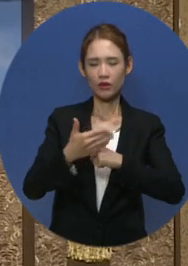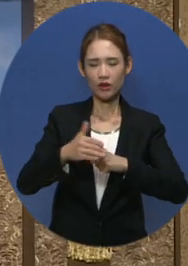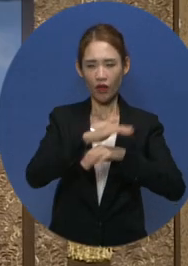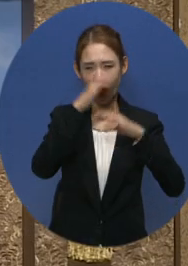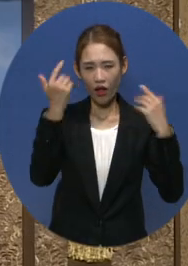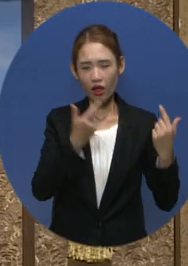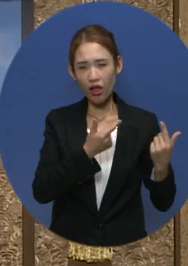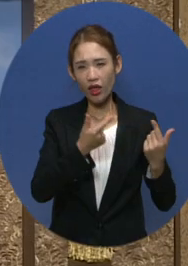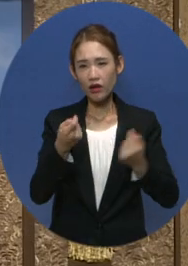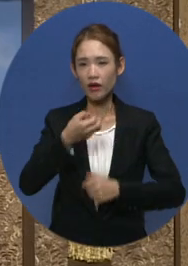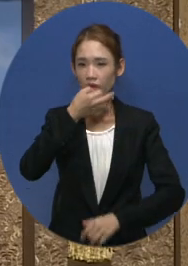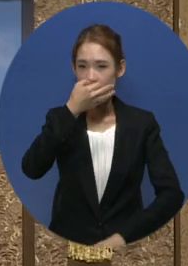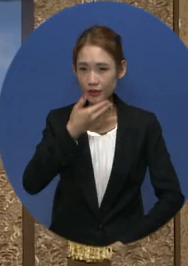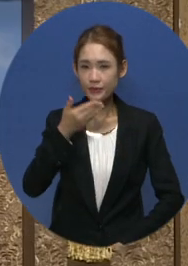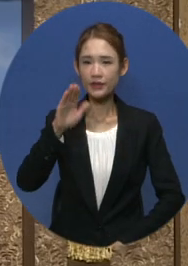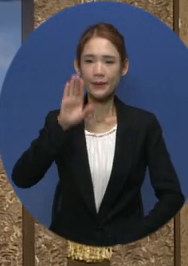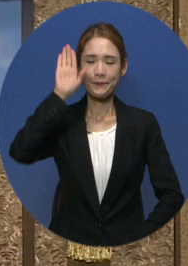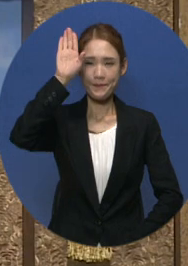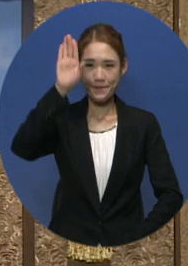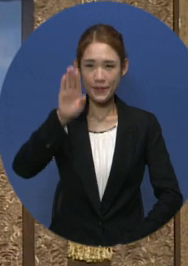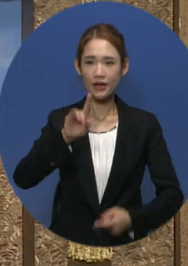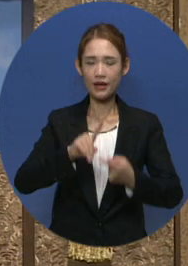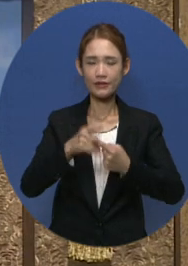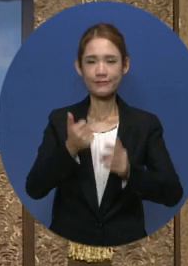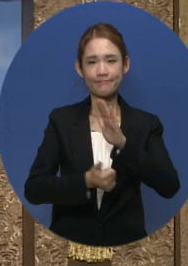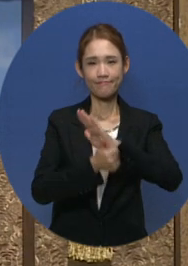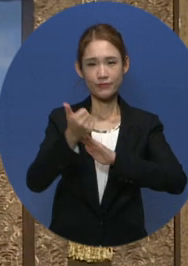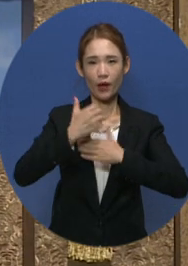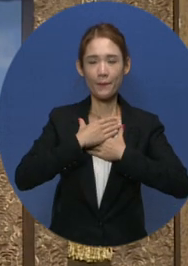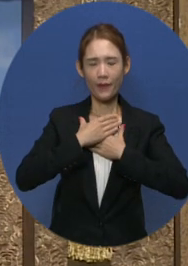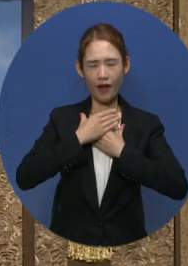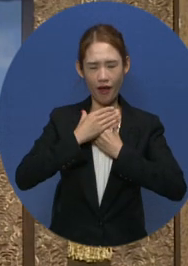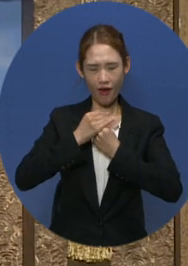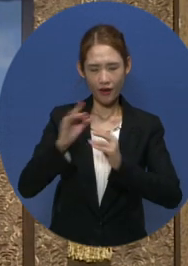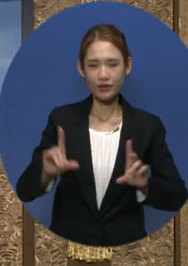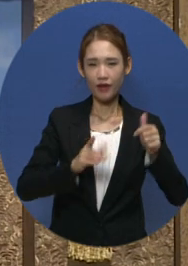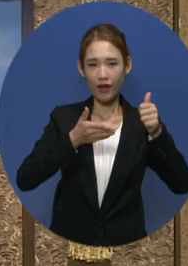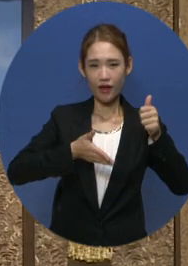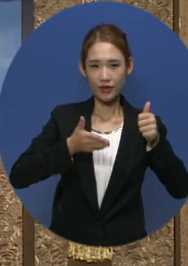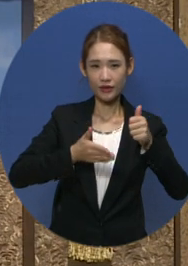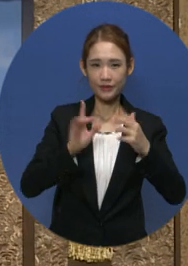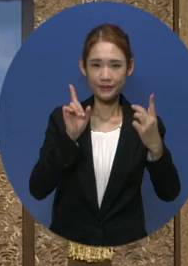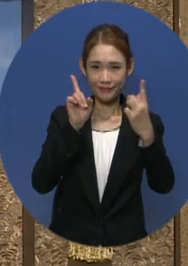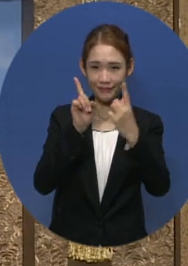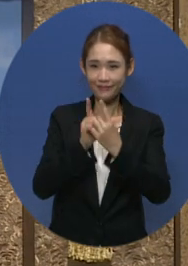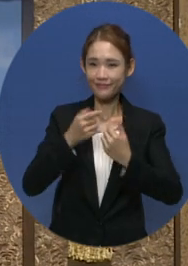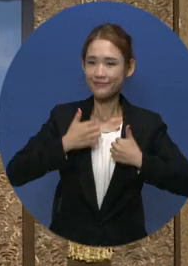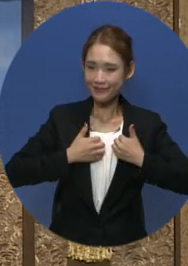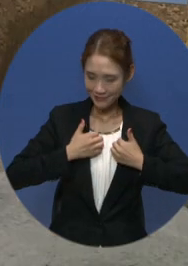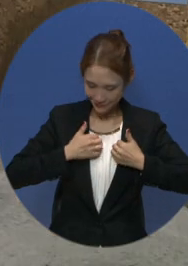텐데요. 그래도 미래에 대한 희망으로 평안하시길 기원합니다. 뵙게 돼서 반갑습니다.